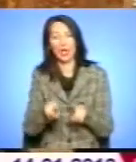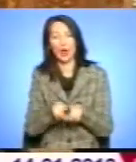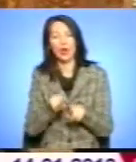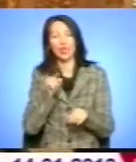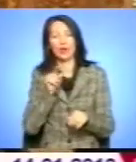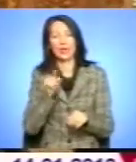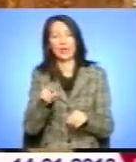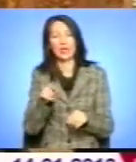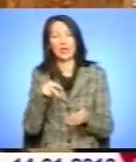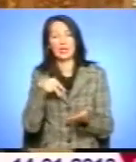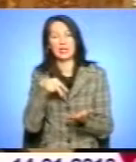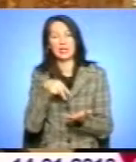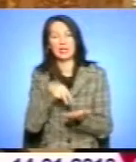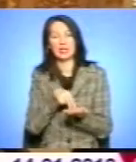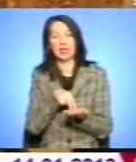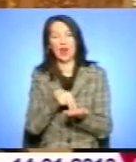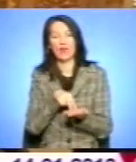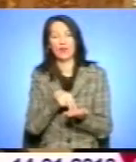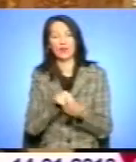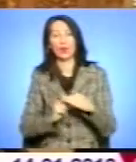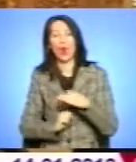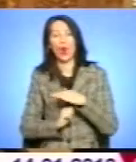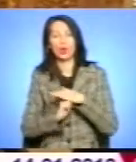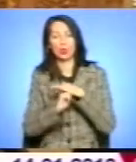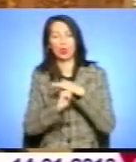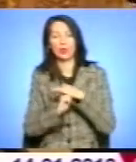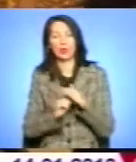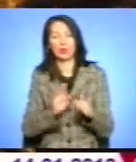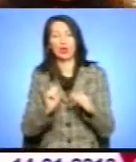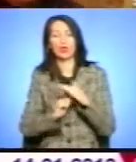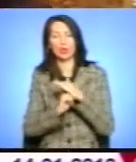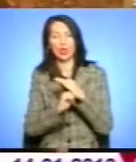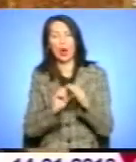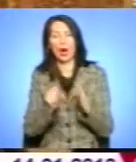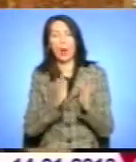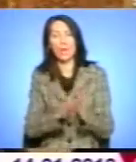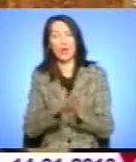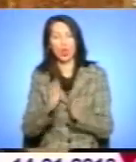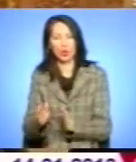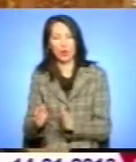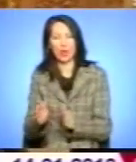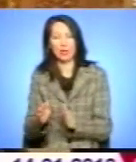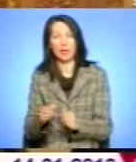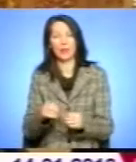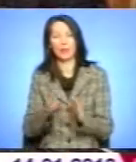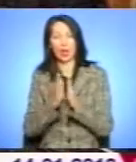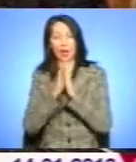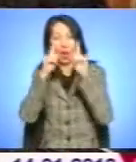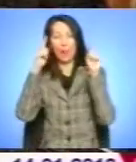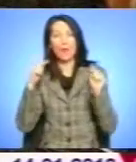він був основоположником, оскільки впорядкувателем монашого